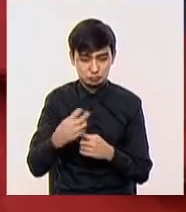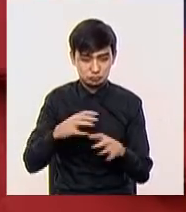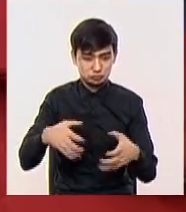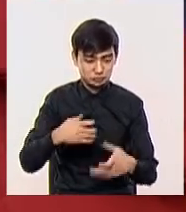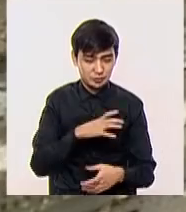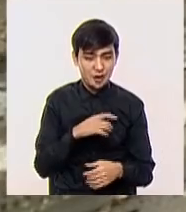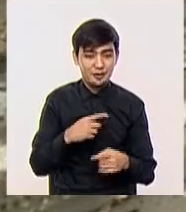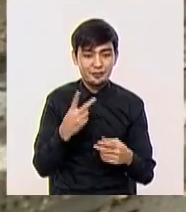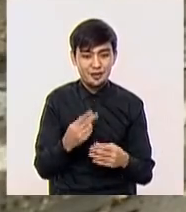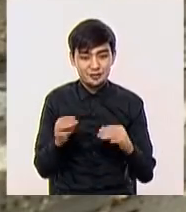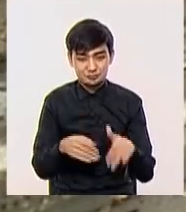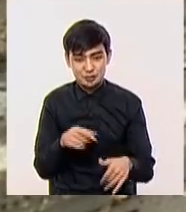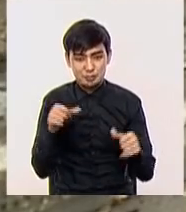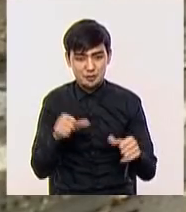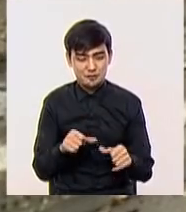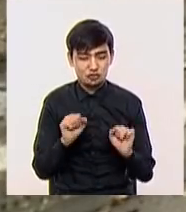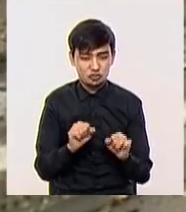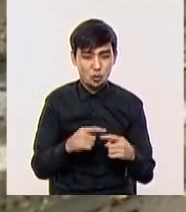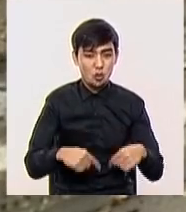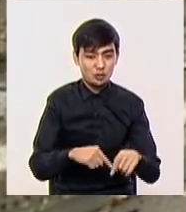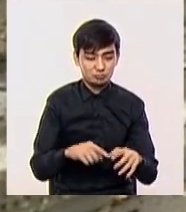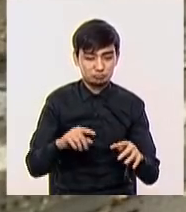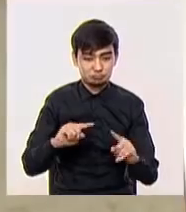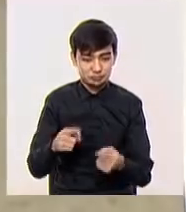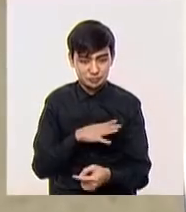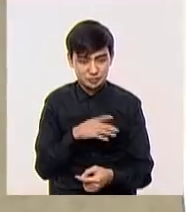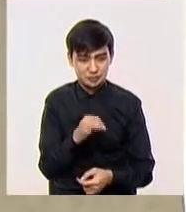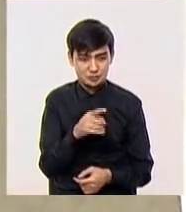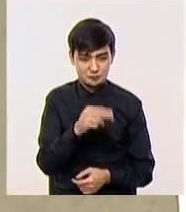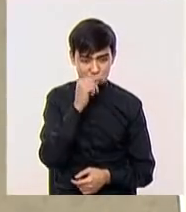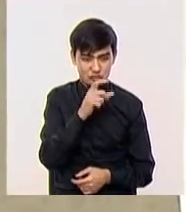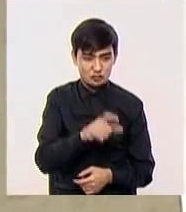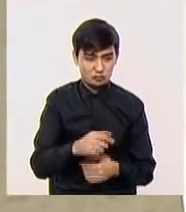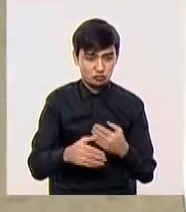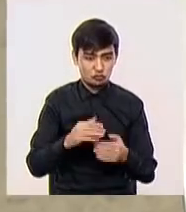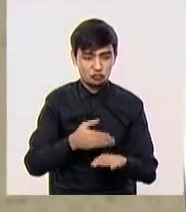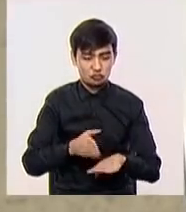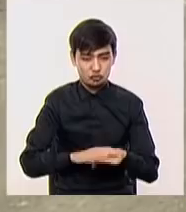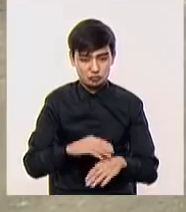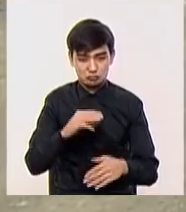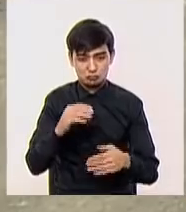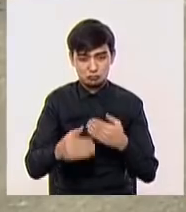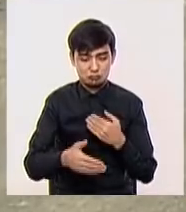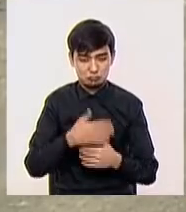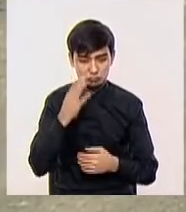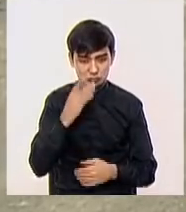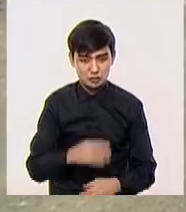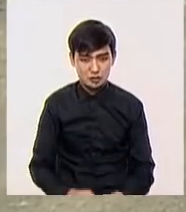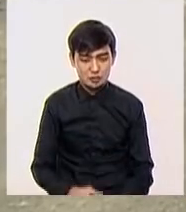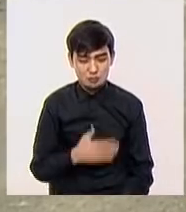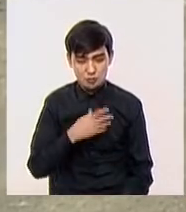оны құқық қорғау органдары ұстағанын және күйеуіме ланкестік бабы бойынша күдікті ретінде ауыр айып тағылғанын білдік дейді. Күйеуімді